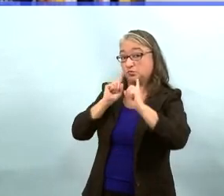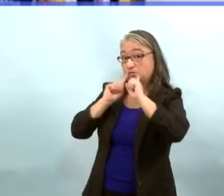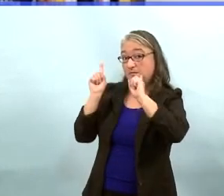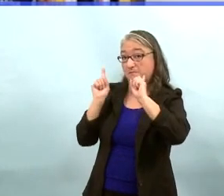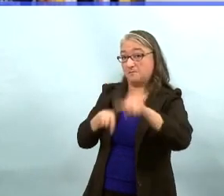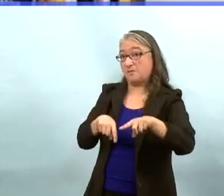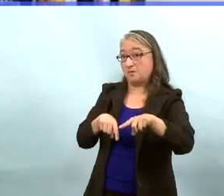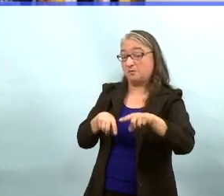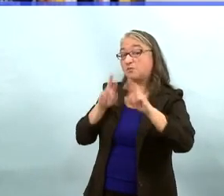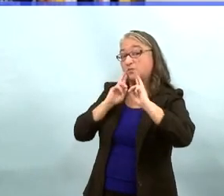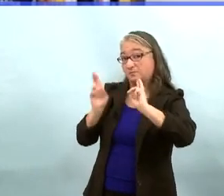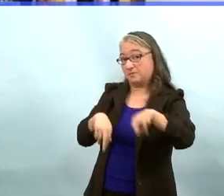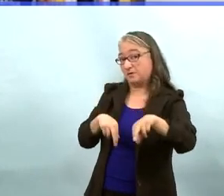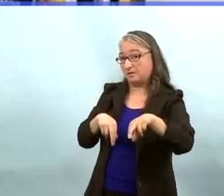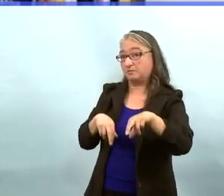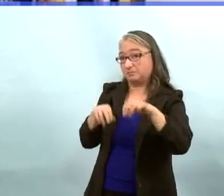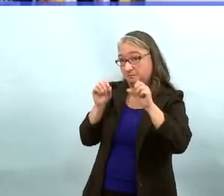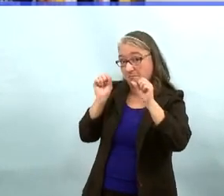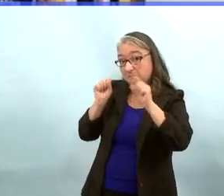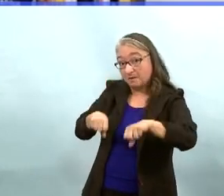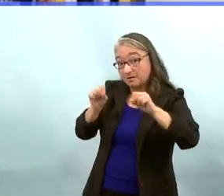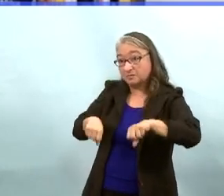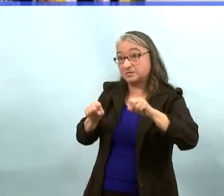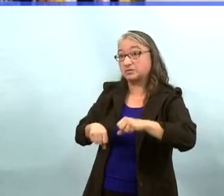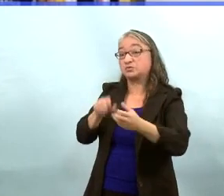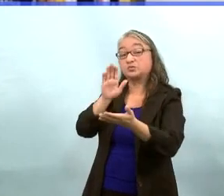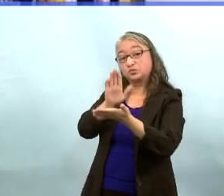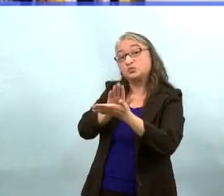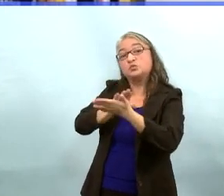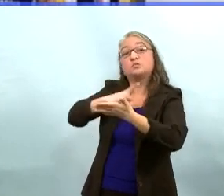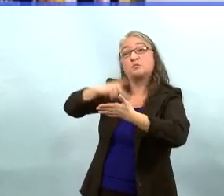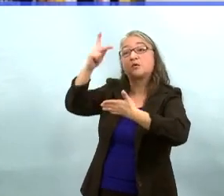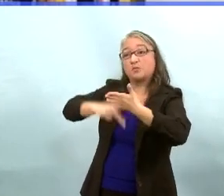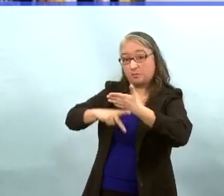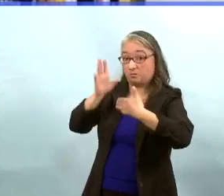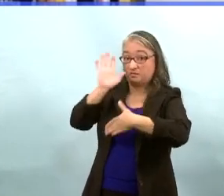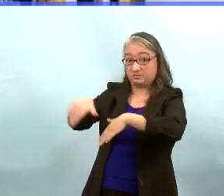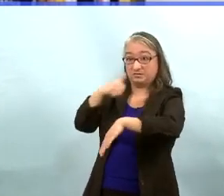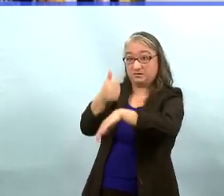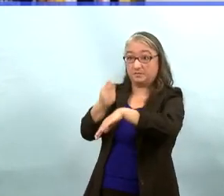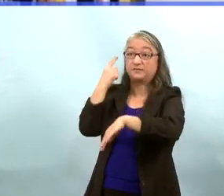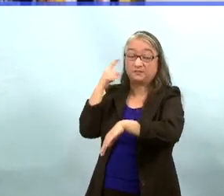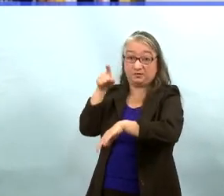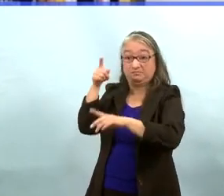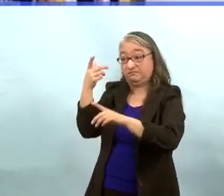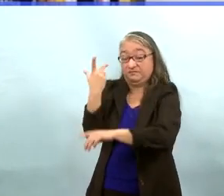des histoires anecdotiques au sujet des programmes de vaccination dans les écoles.